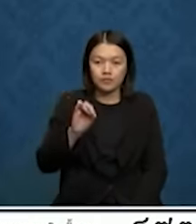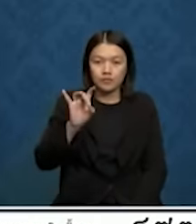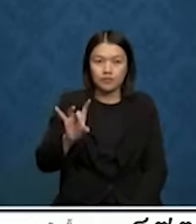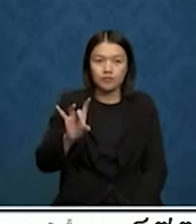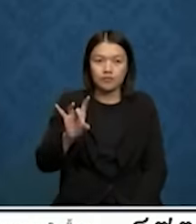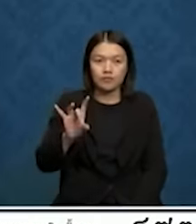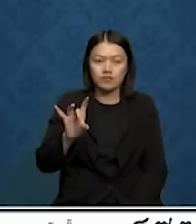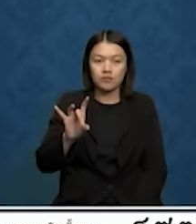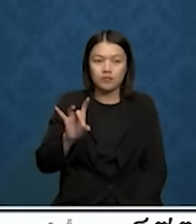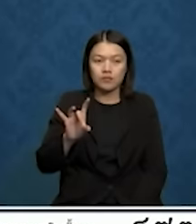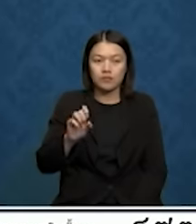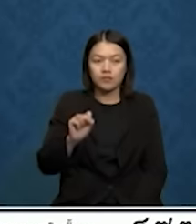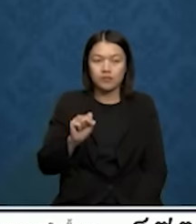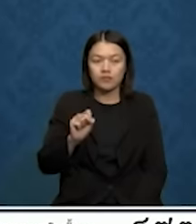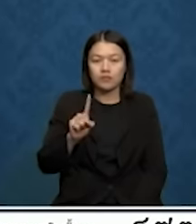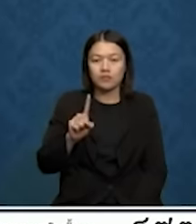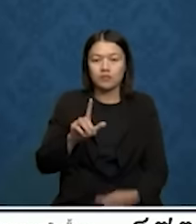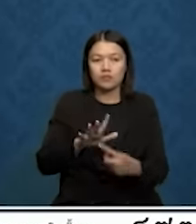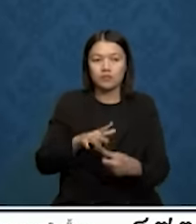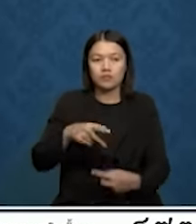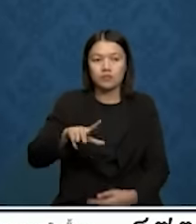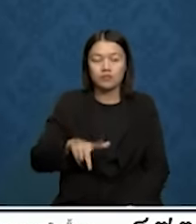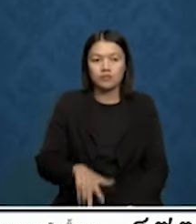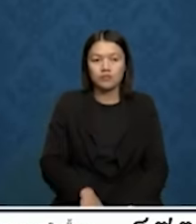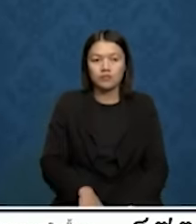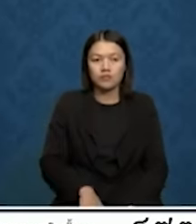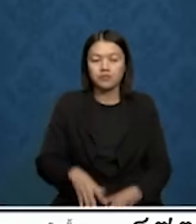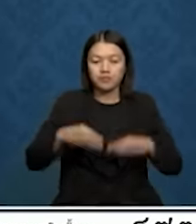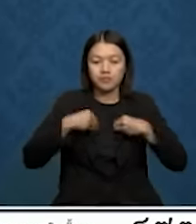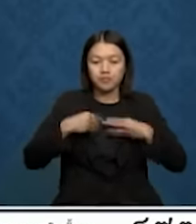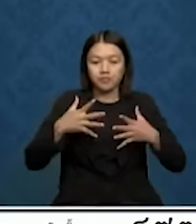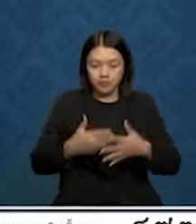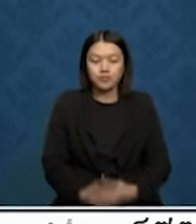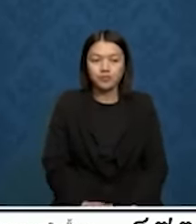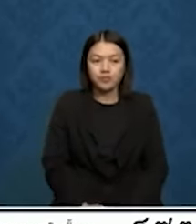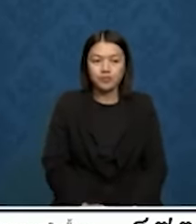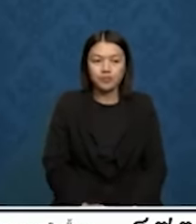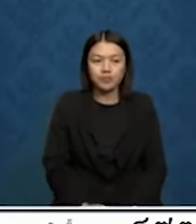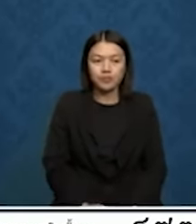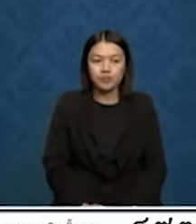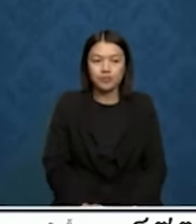378นายสุพนัทมีนชัยนัน ไม่เห็นชอบครับ